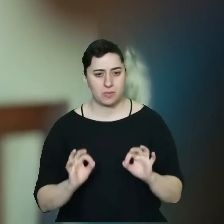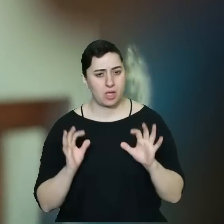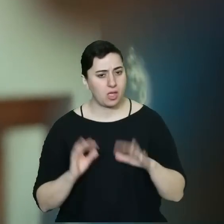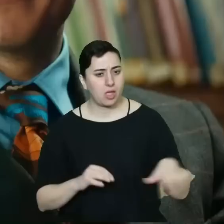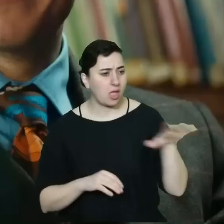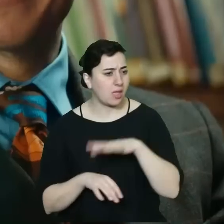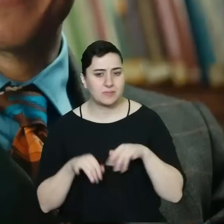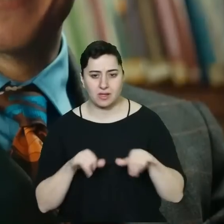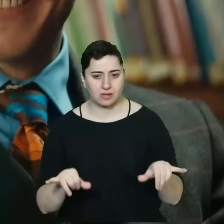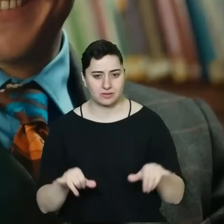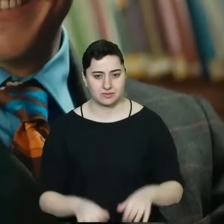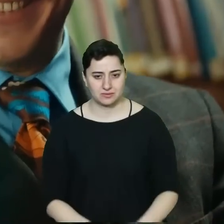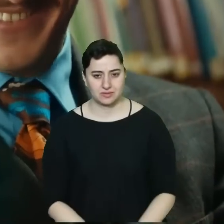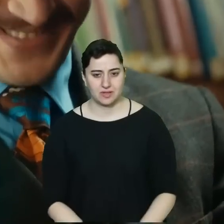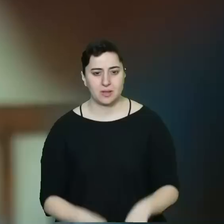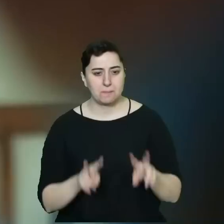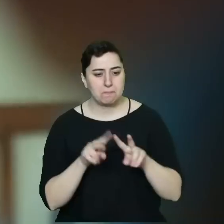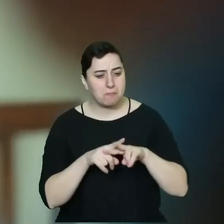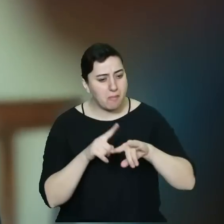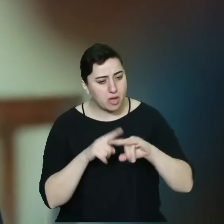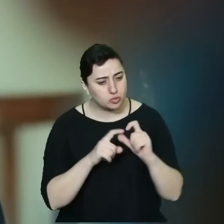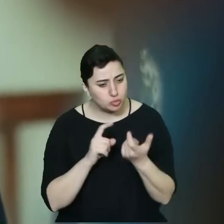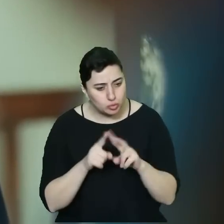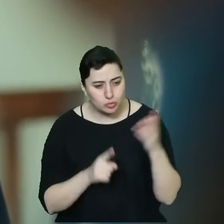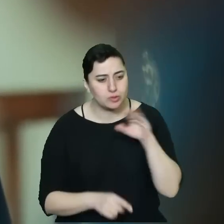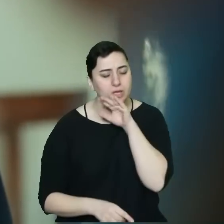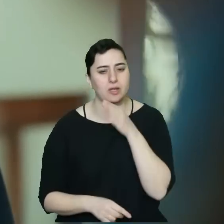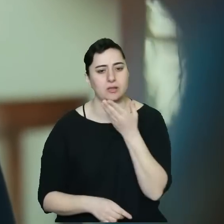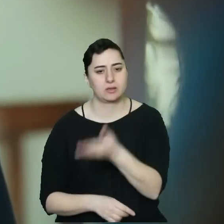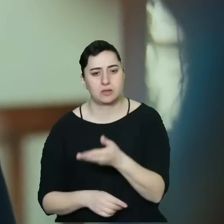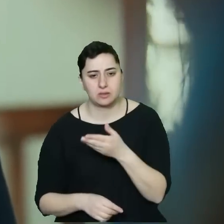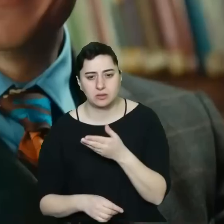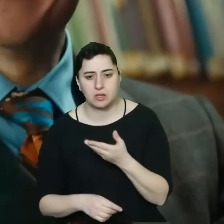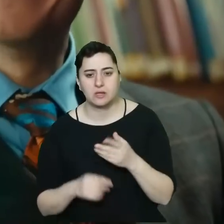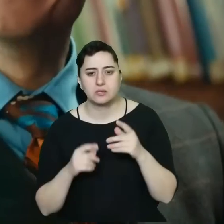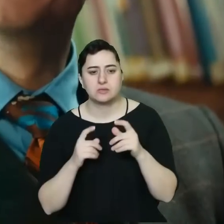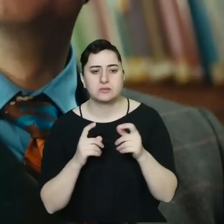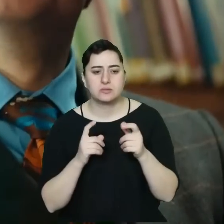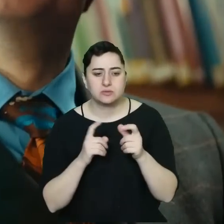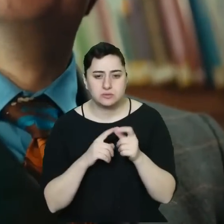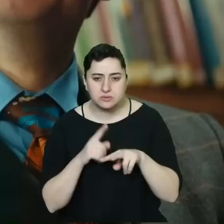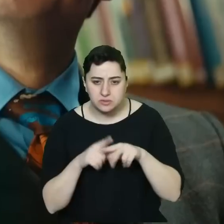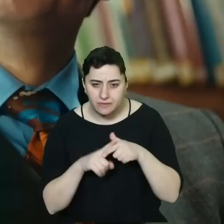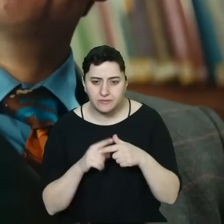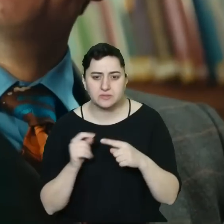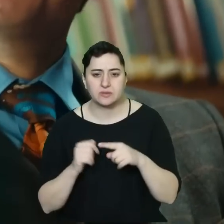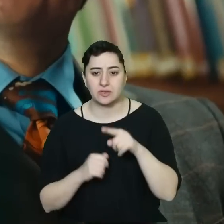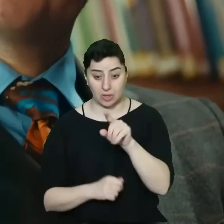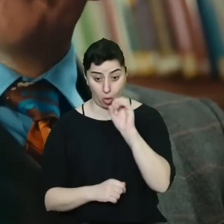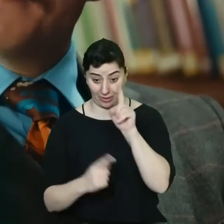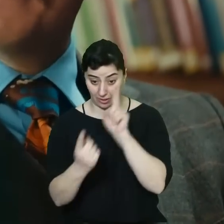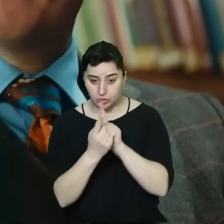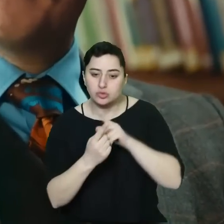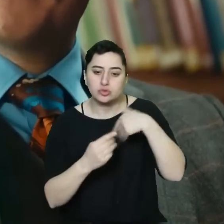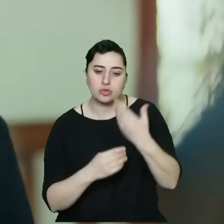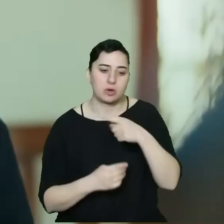Hoş hepsi öyle. Yani Mahsun dede, Yemenici abi, Saf İsmail efendi hep senin öğretmenliğinden sonra tanıdığım